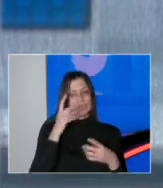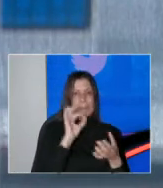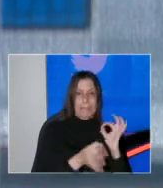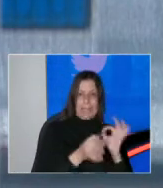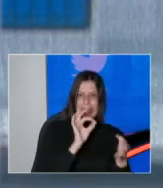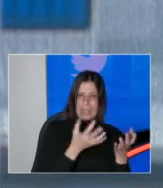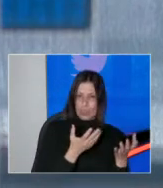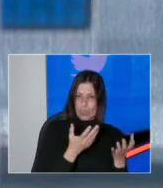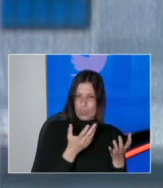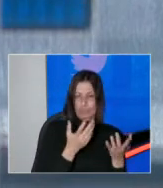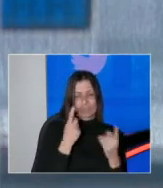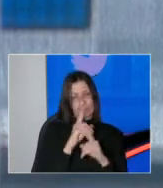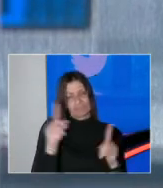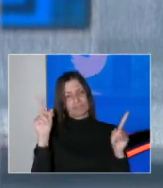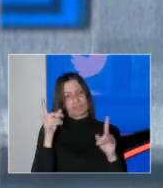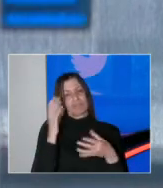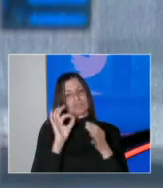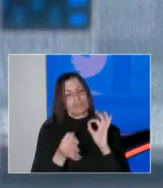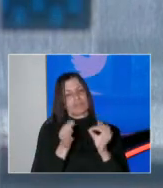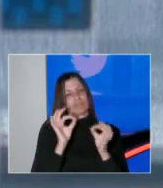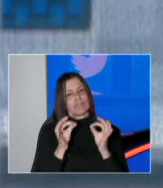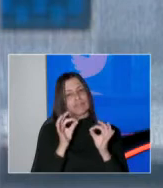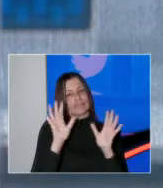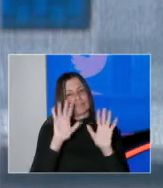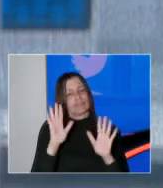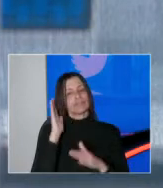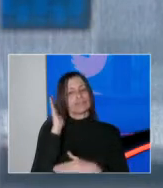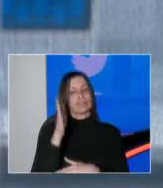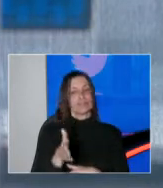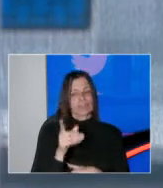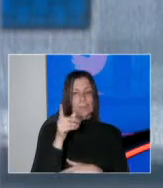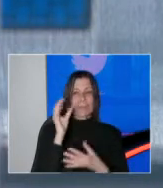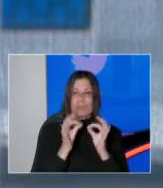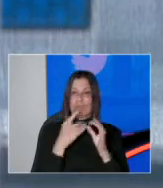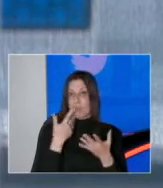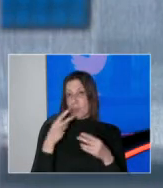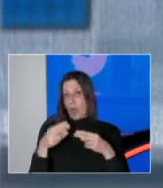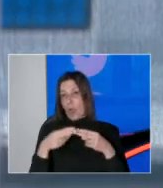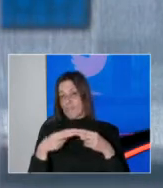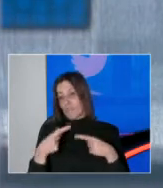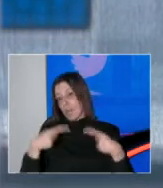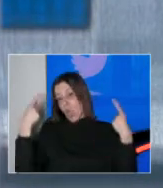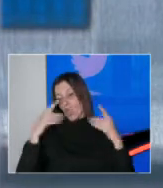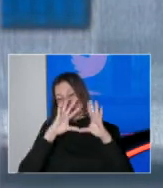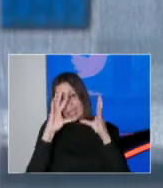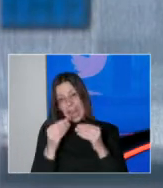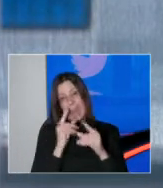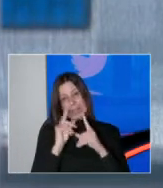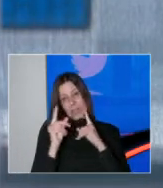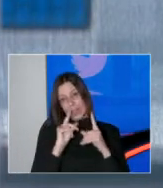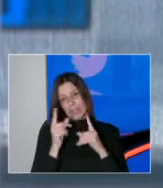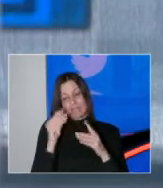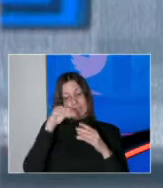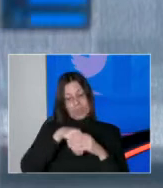לפרקליטות. באופן חריג, גזר הדין הועבר בשידור חי הישר מבית המשפט. האם אנחנו קרובים ליום שבו כלל הדיונים